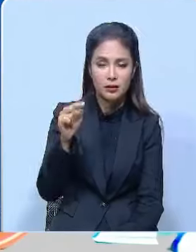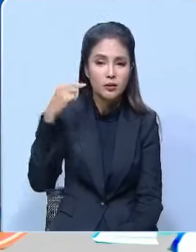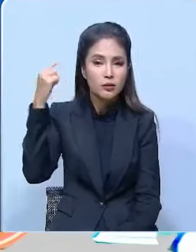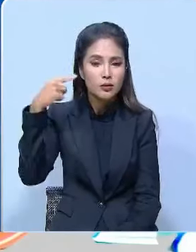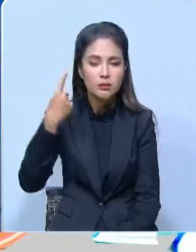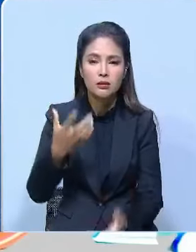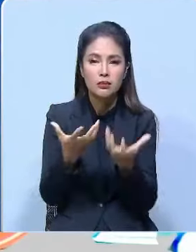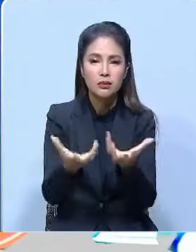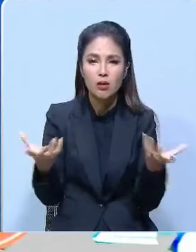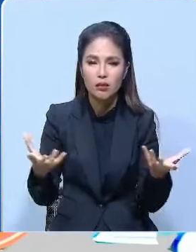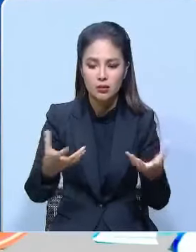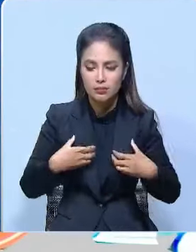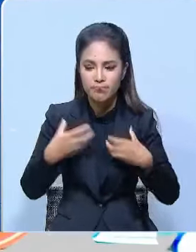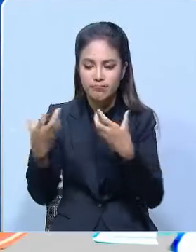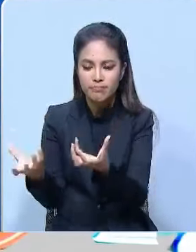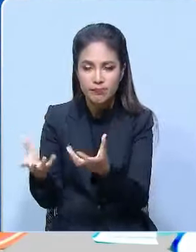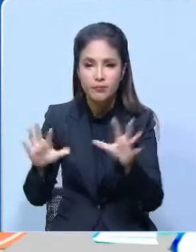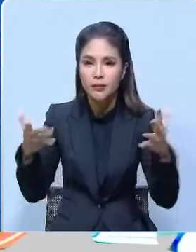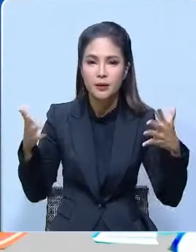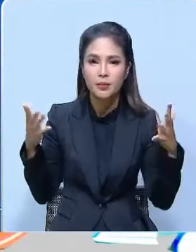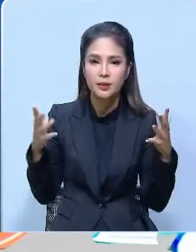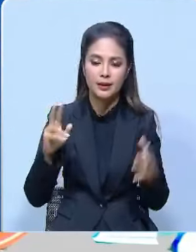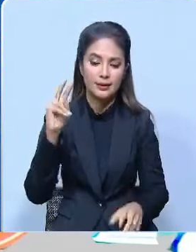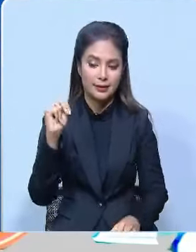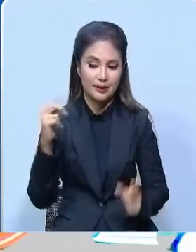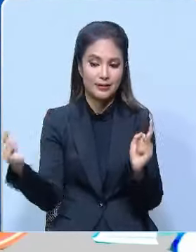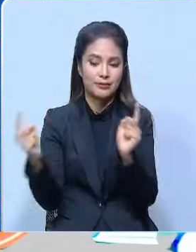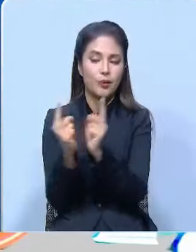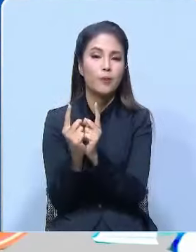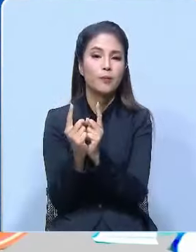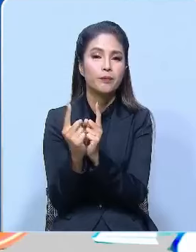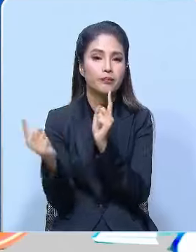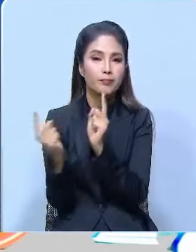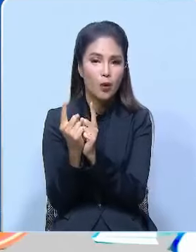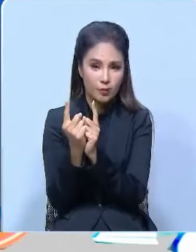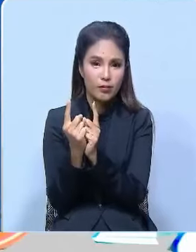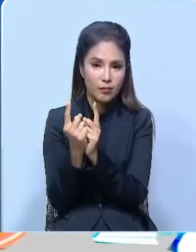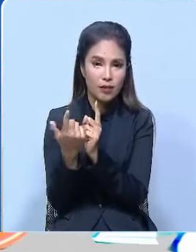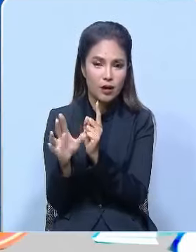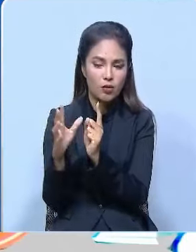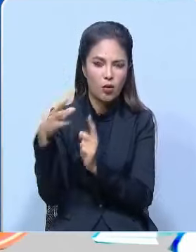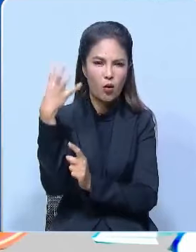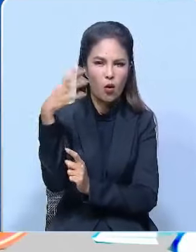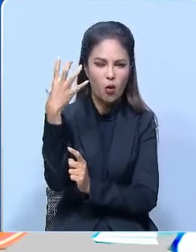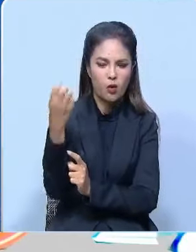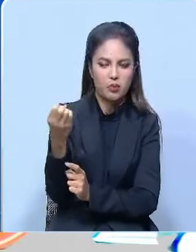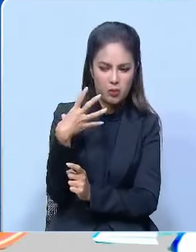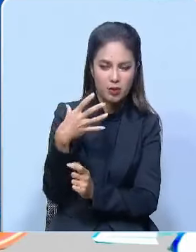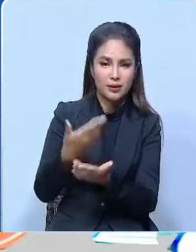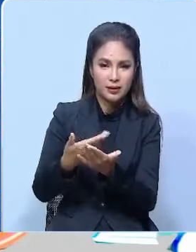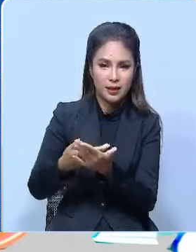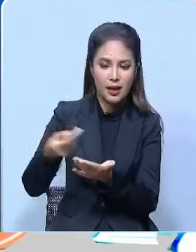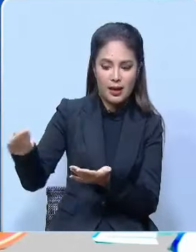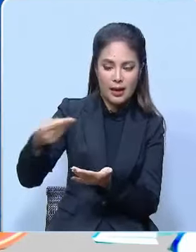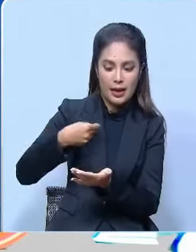ไม่มีสิ่งของจะไปค้ำประกันแต่ผู้ชายคนนี้บอกไม่เป็นไรนัดเจอกันก่อนพอเจอกันปุ๊บปรากฏว่าหลอกผู้หญิงบอกว่าเดี๋ยวจะให้กู้เงิน